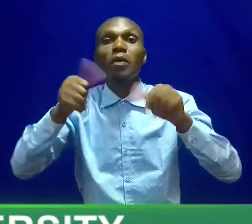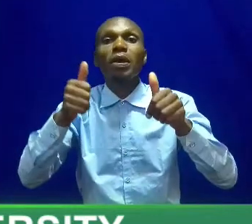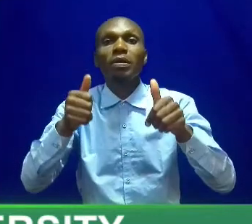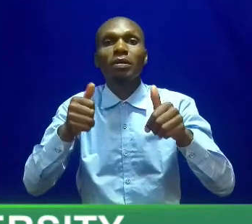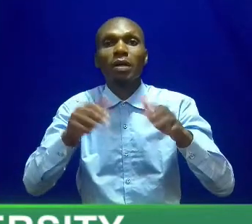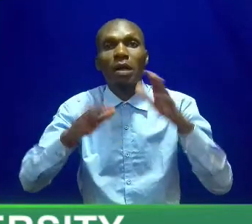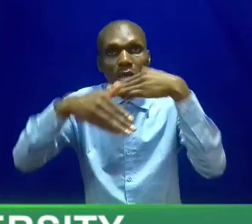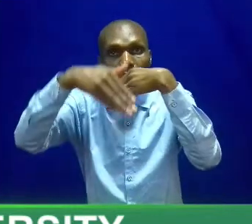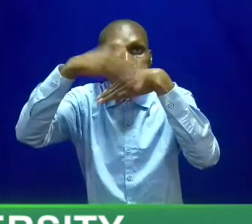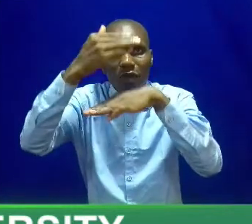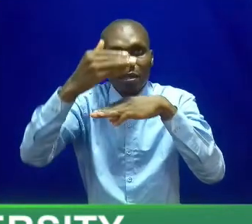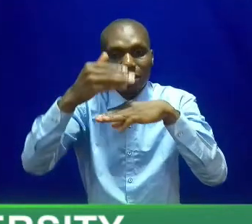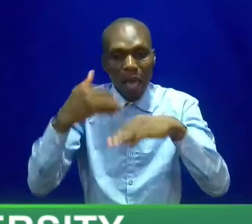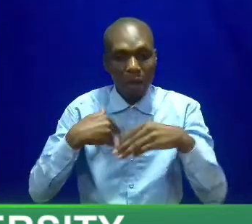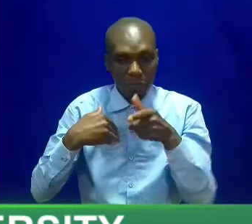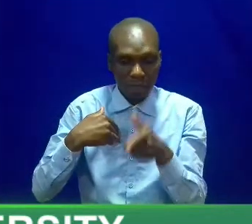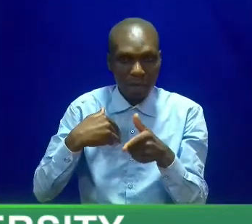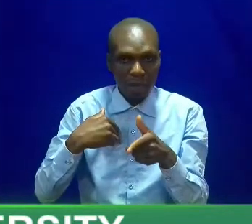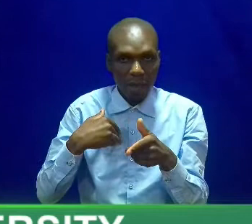University kikuja hapa